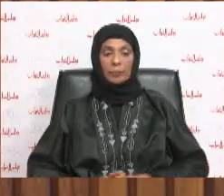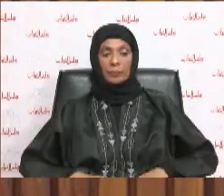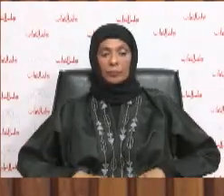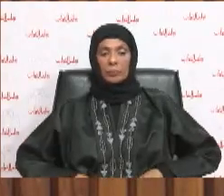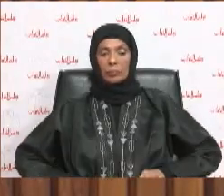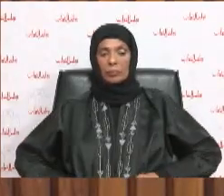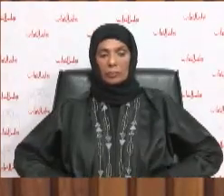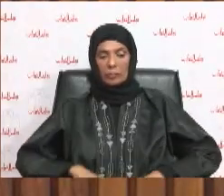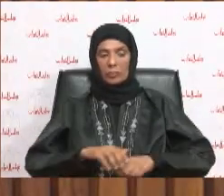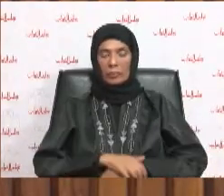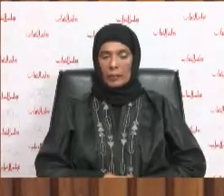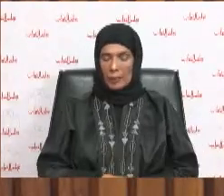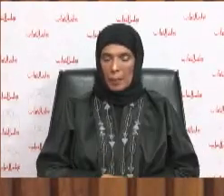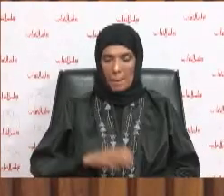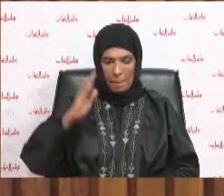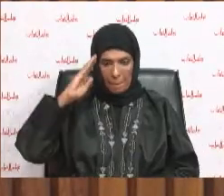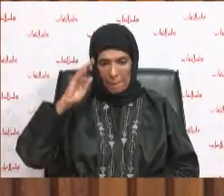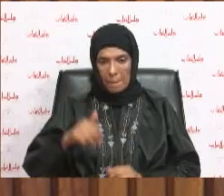شكرا معالي الرئيس.